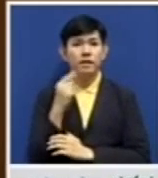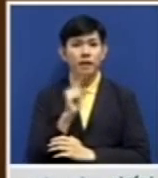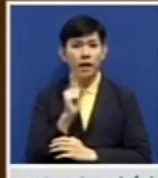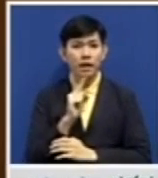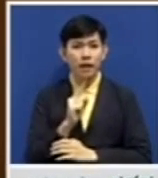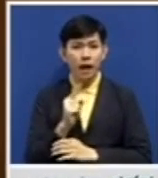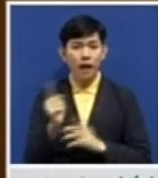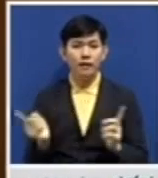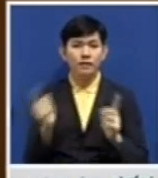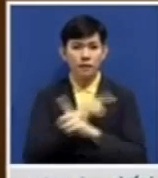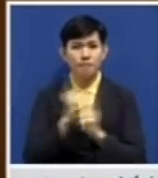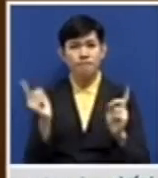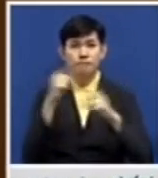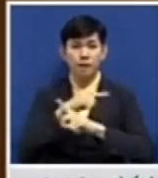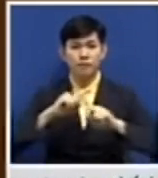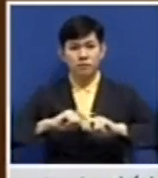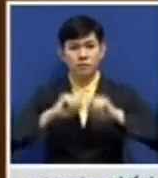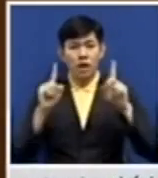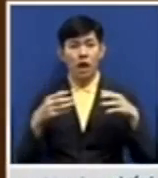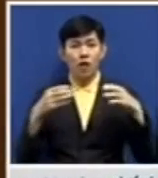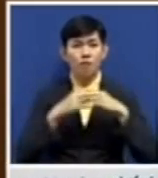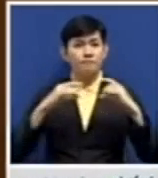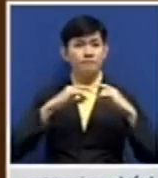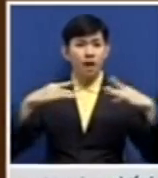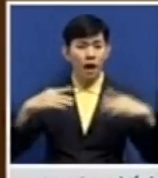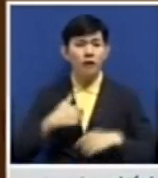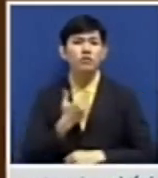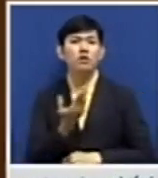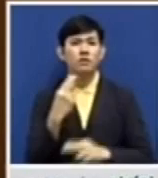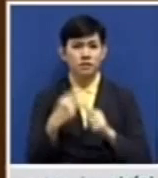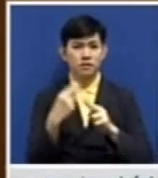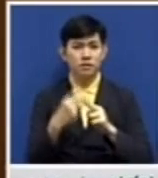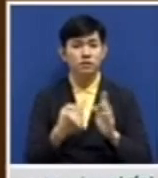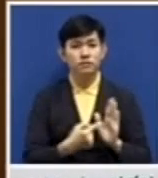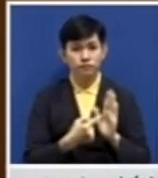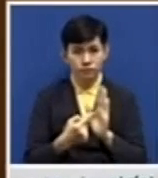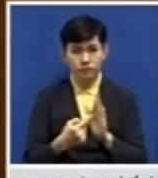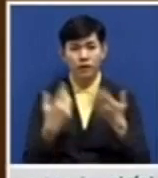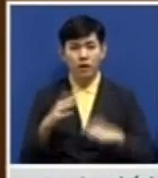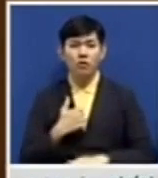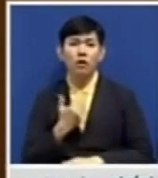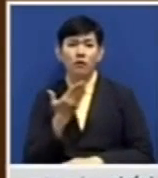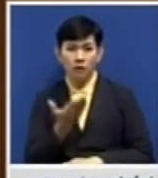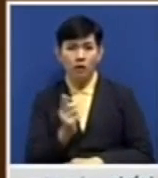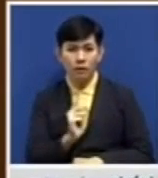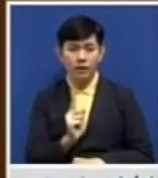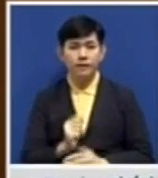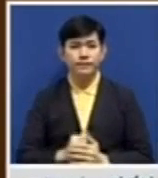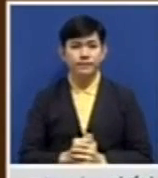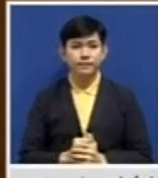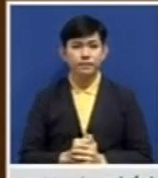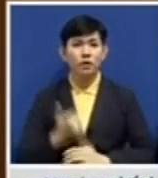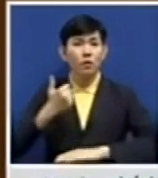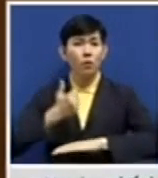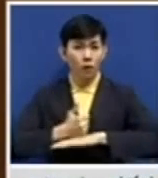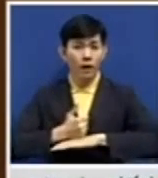ลับกันไปแต่ท่านสมาชิกฝ่ายค้านได้ขอส่งรายชื่อและขอว่าจะขอให้หัวหน้าพร